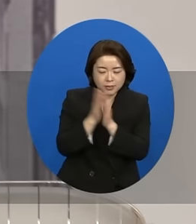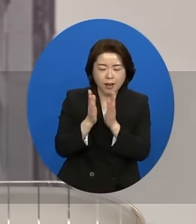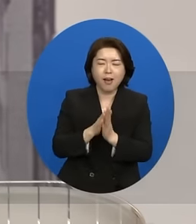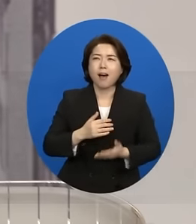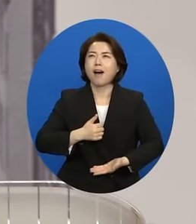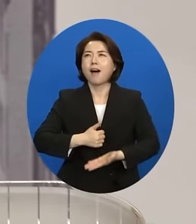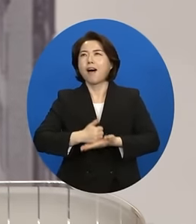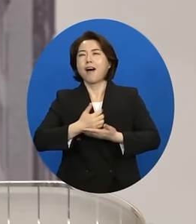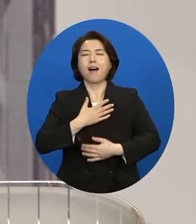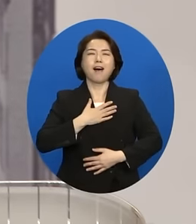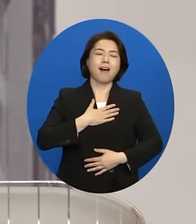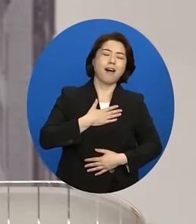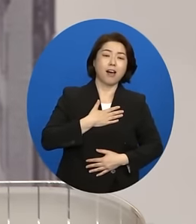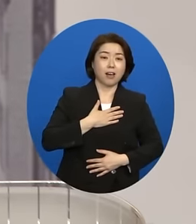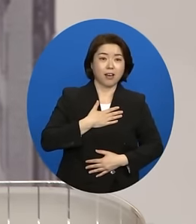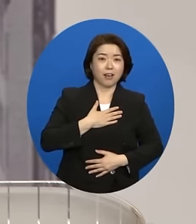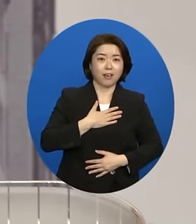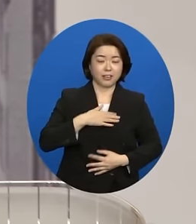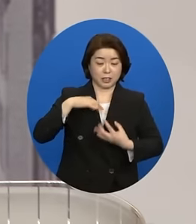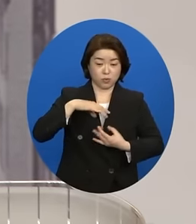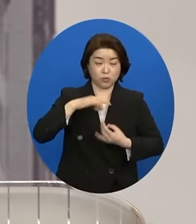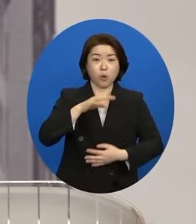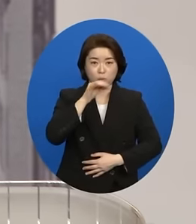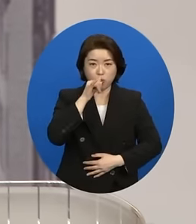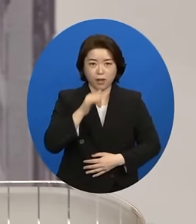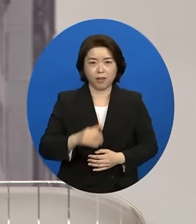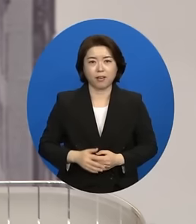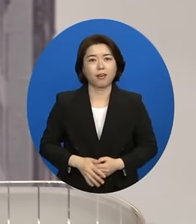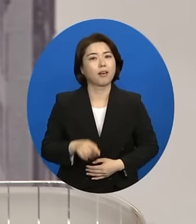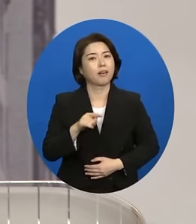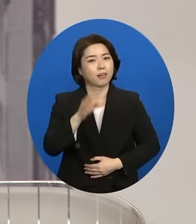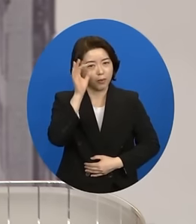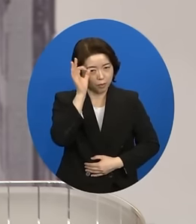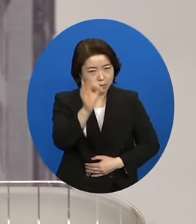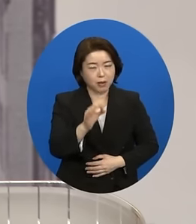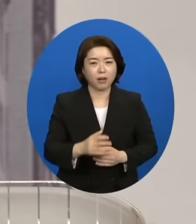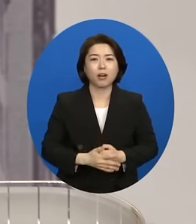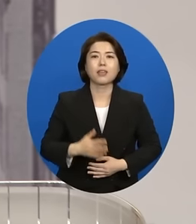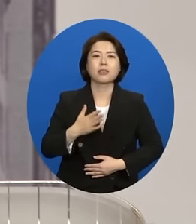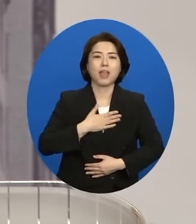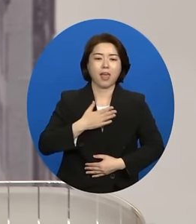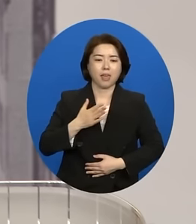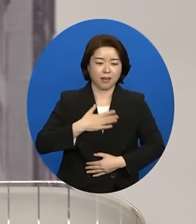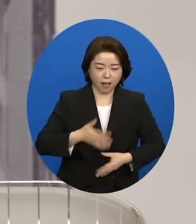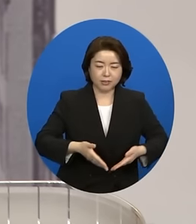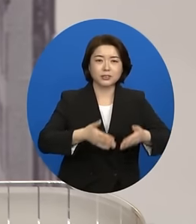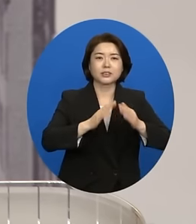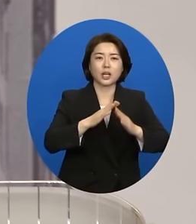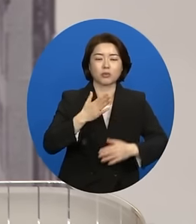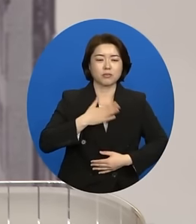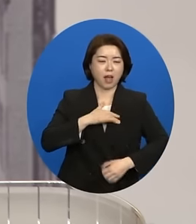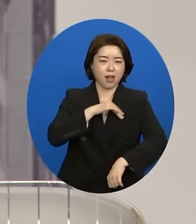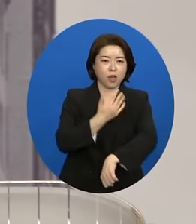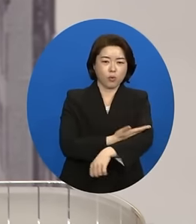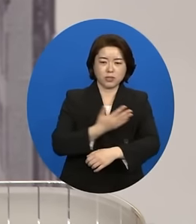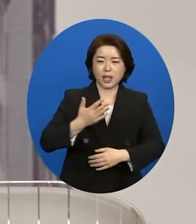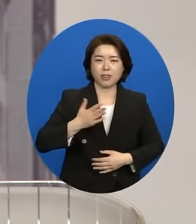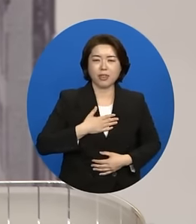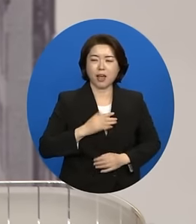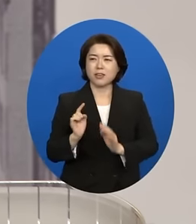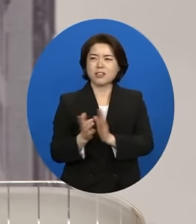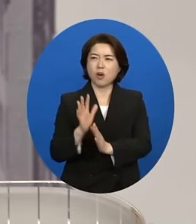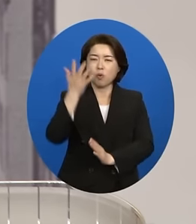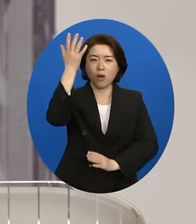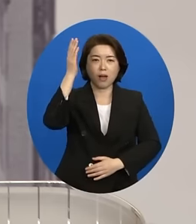자화차찬하면서 그렇게 얘기를 하는 거예요. 자, 여기 보십시오. 내가 세운 도성, 나의 권세, 나의